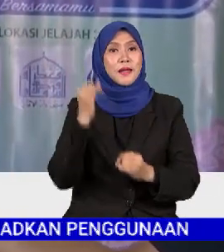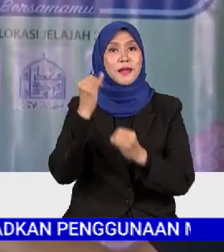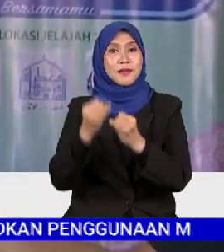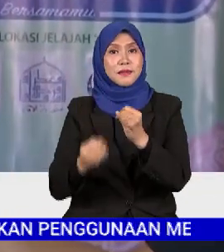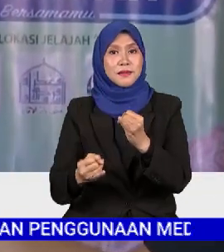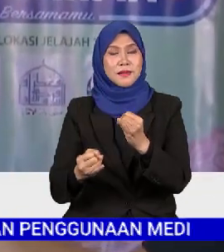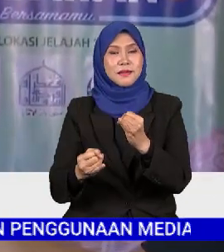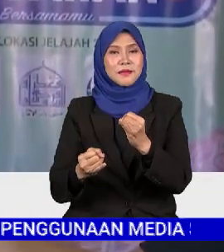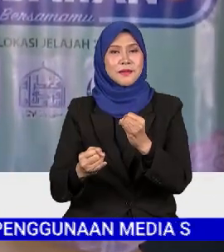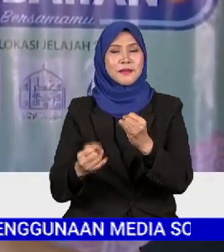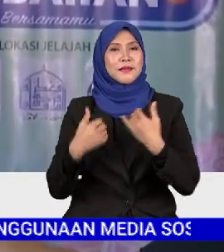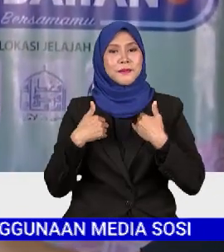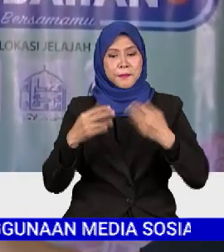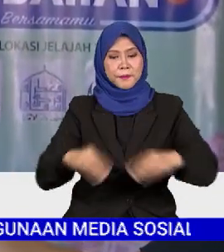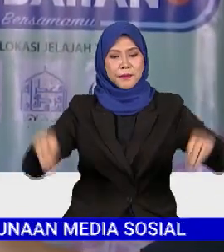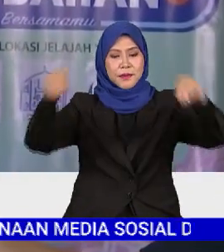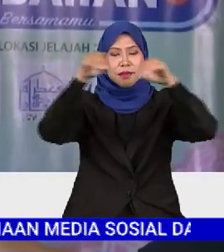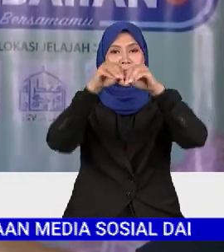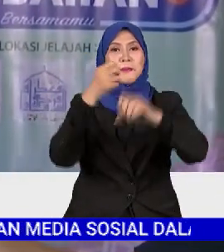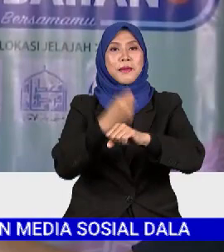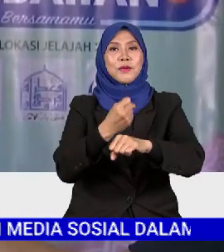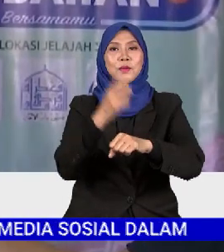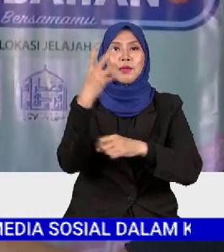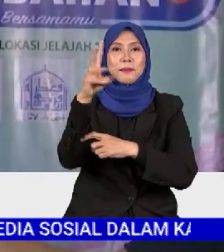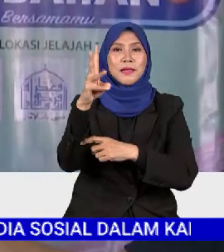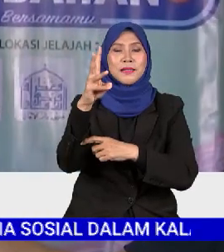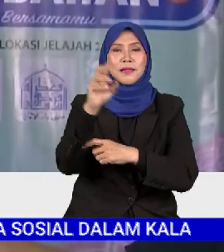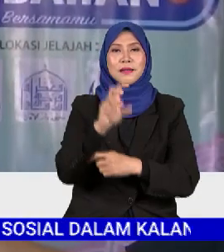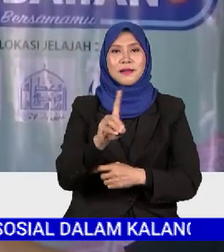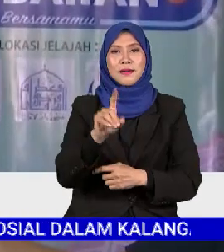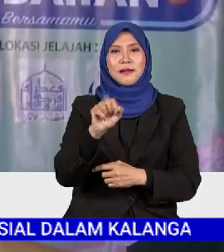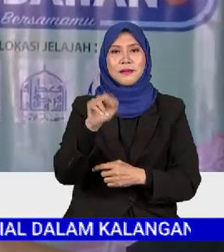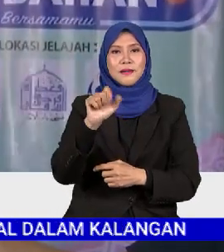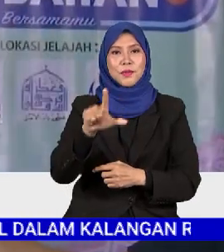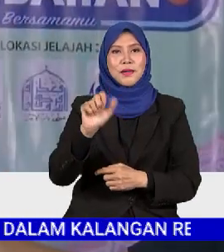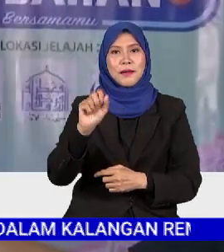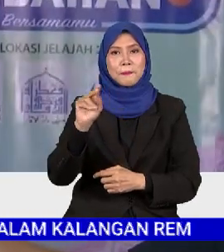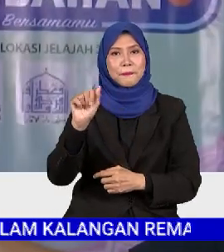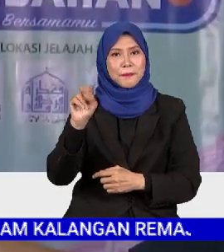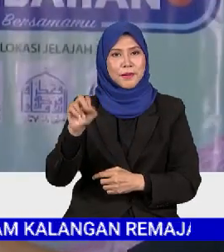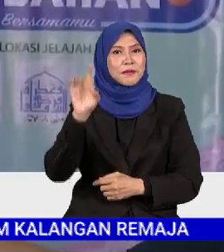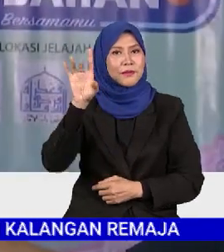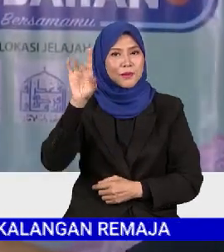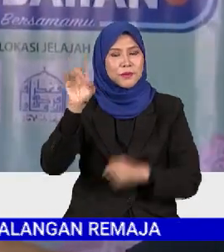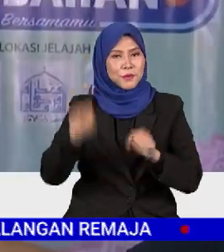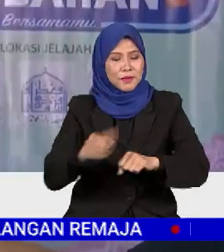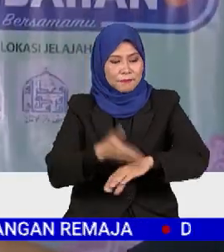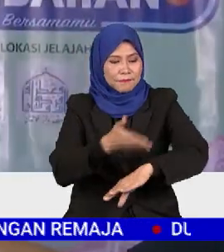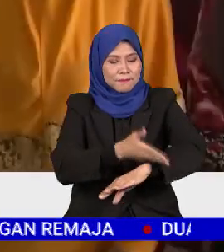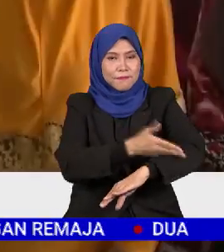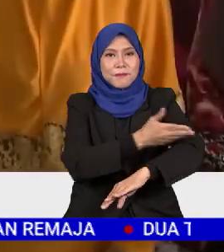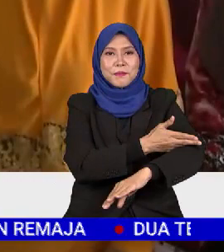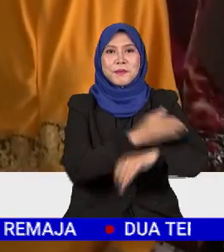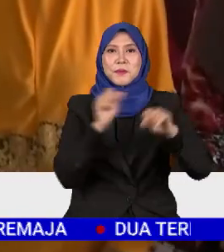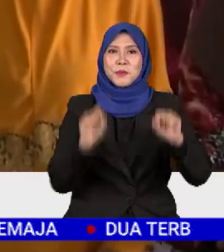penghujung kita sekarang di Masjid Batu 16 Darul Aman. Jadi insyaAllah kita akan memperbaiki lagi, mungkin kita akan